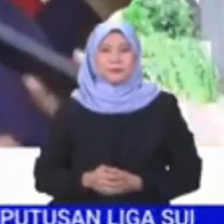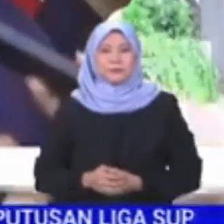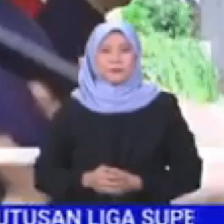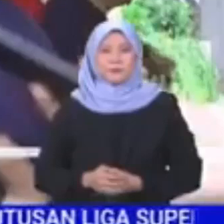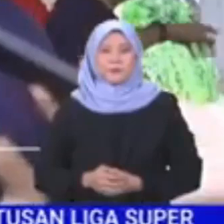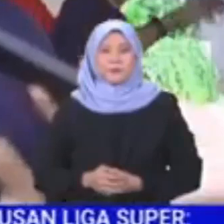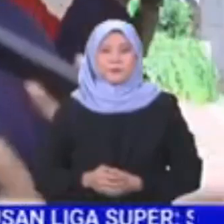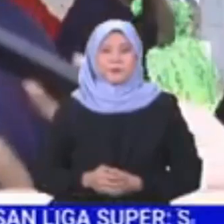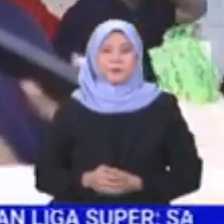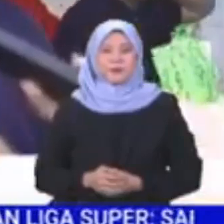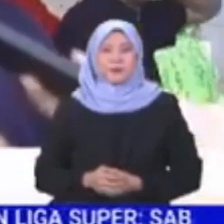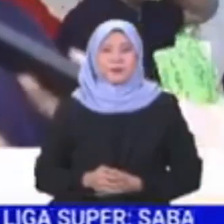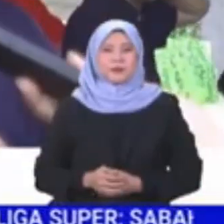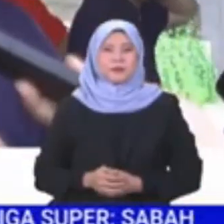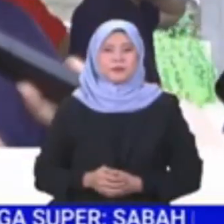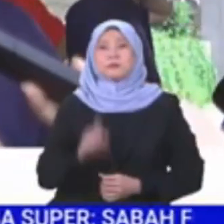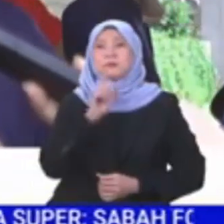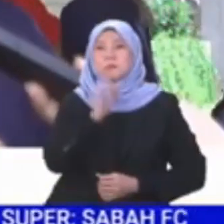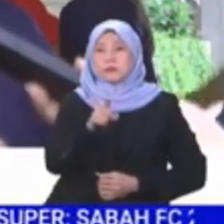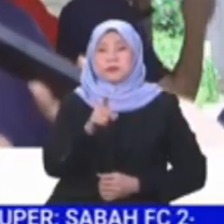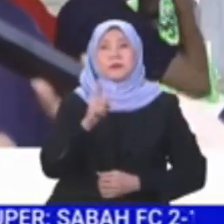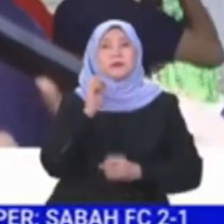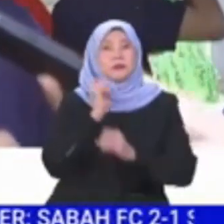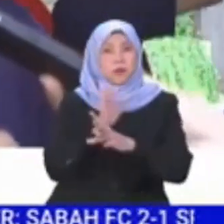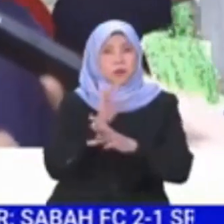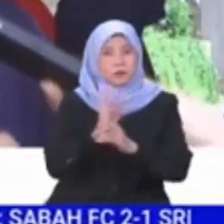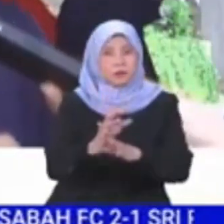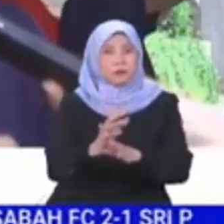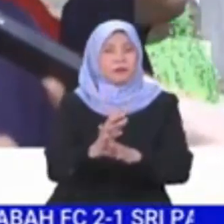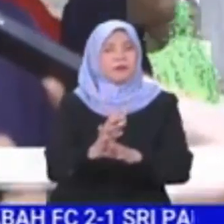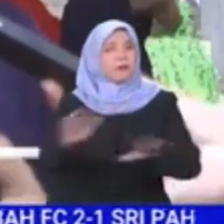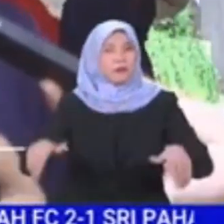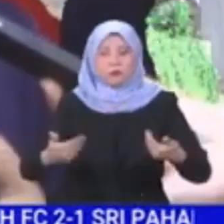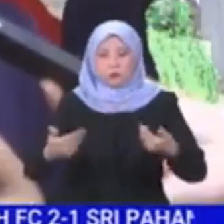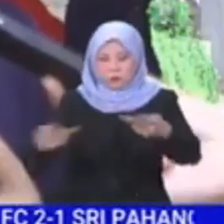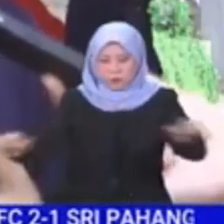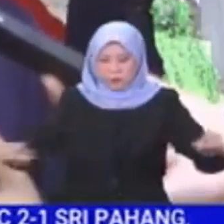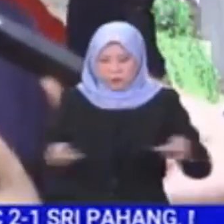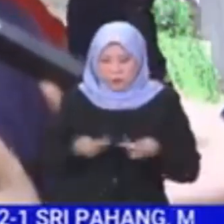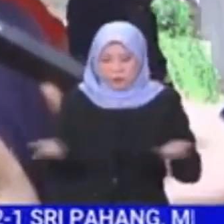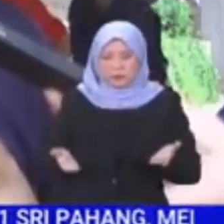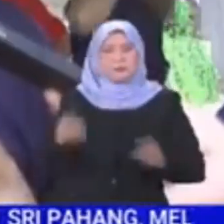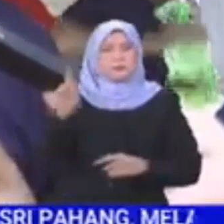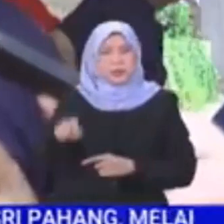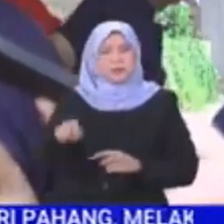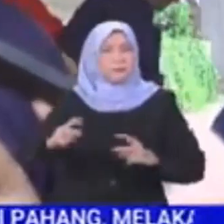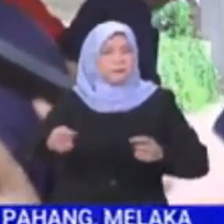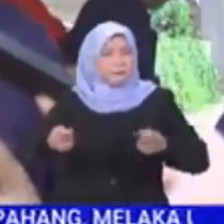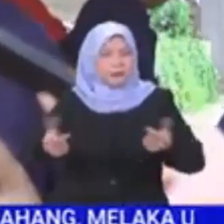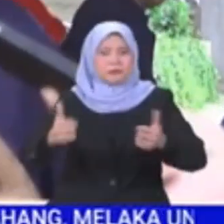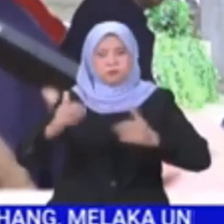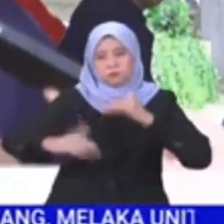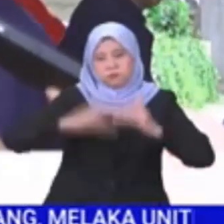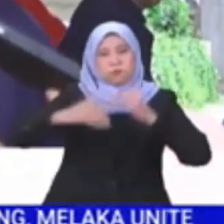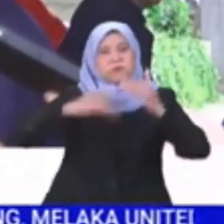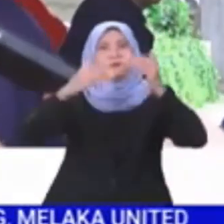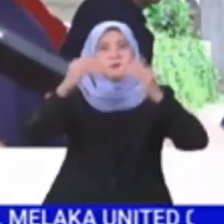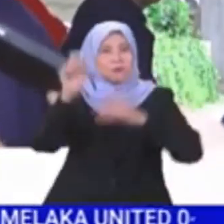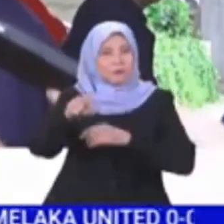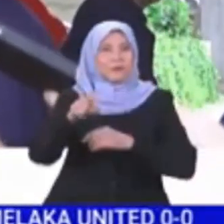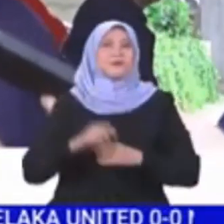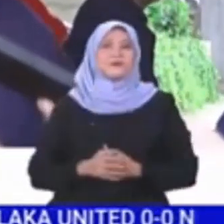Maka ini sedang diusahakan daripada Datuk Bandar Kuala Lumpur ke arah bagaimana kawasan ini boleh disegerakan pembangunan semula. Namun saya